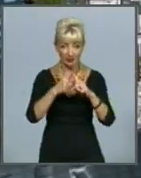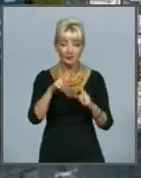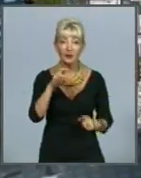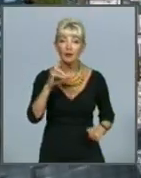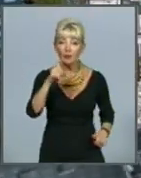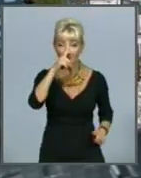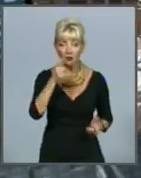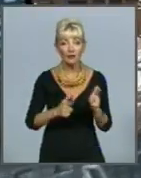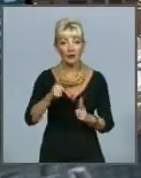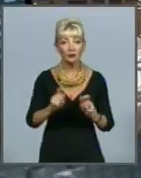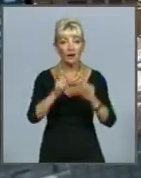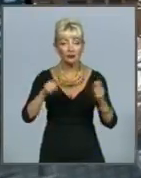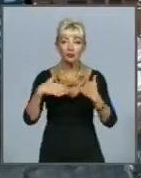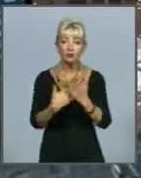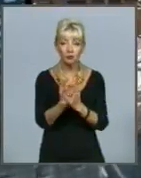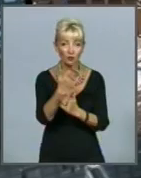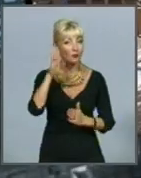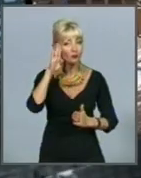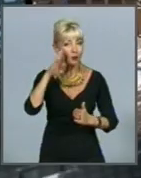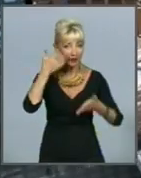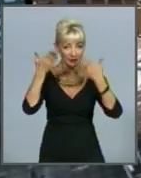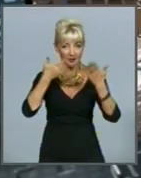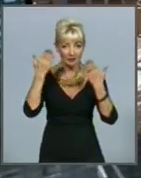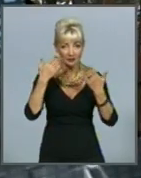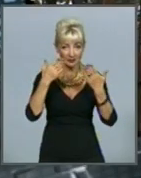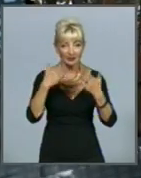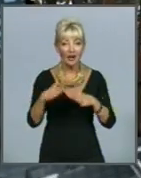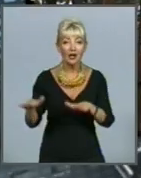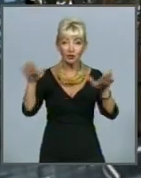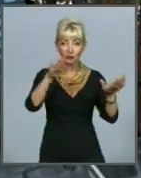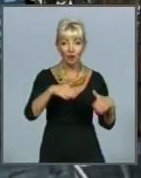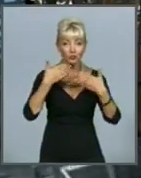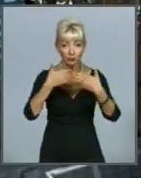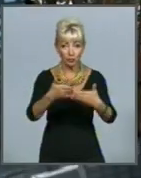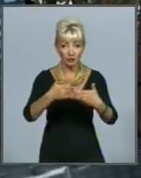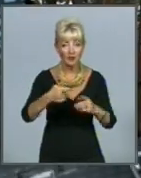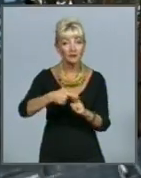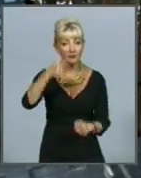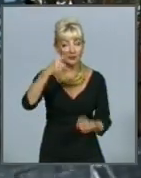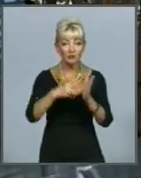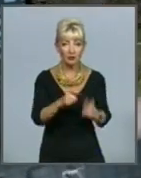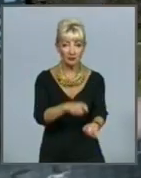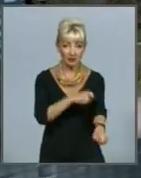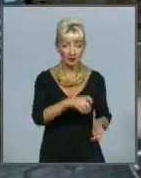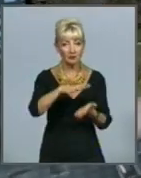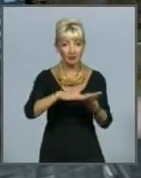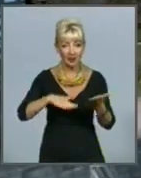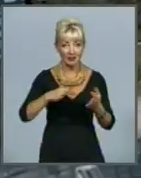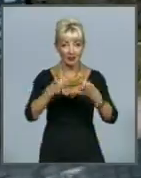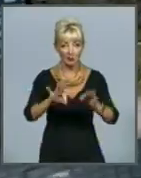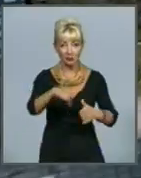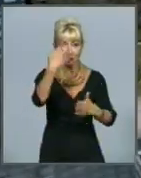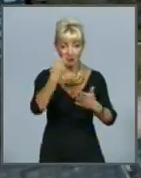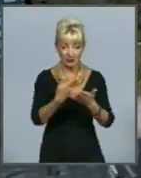відкриття новий водний атракціон під назвою «Літаючий човник». Висота підйому 8 метрів, далі вільне падіння. Запрацювати він повинен вже